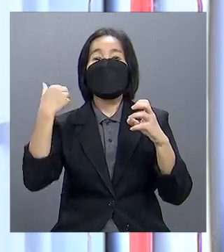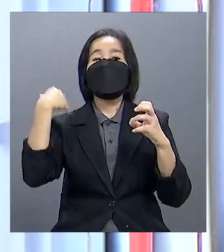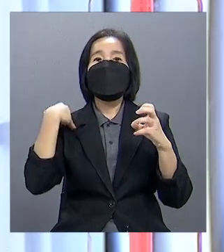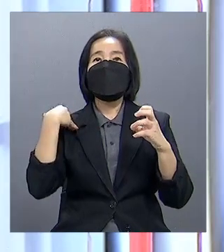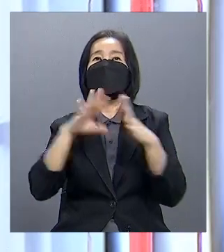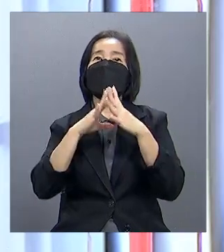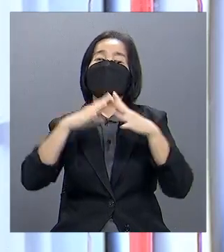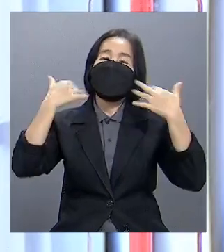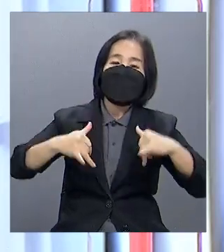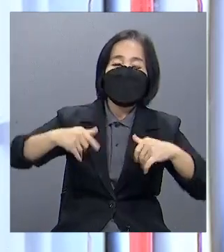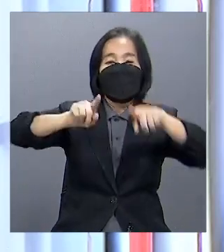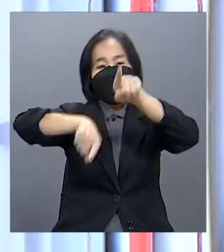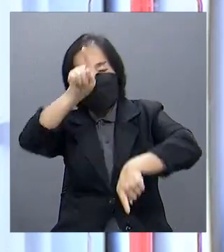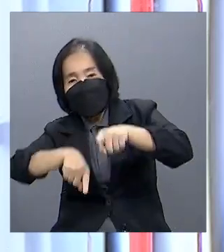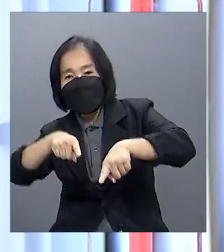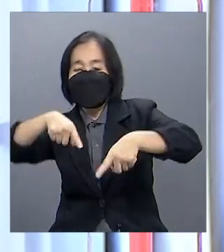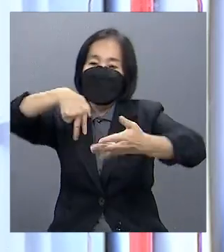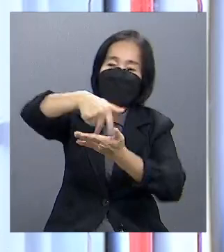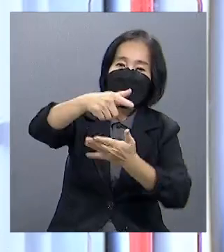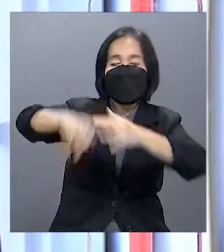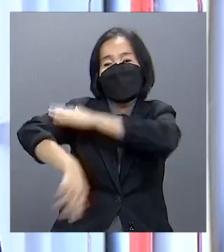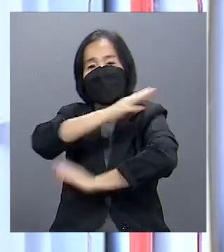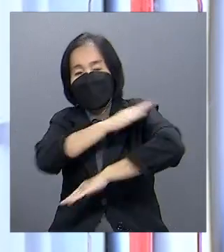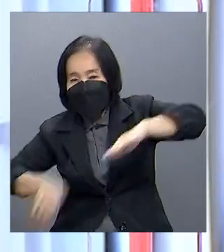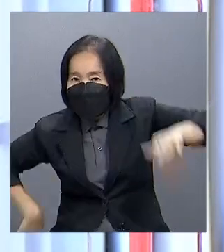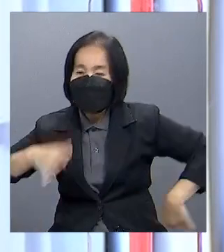านะครับแกนกลางลำตัวก็ถือว่าสำคัญเหมือนกันเล่นเอา